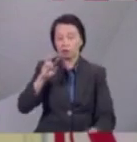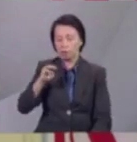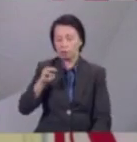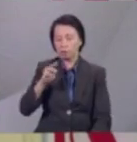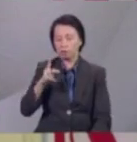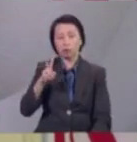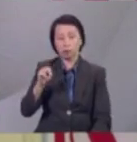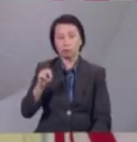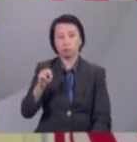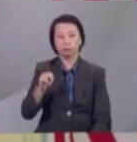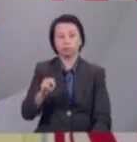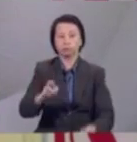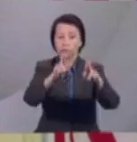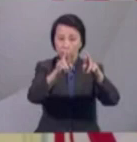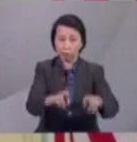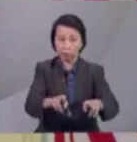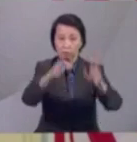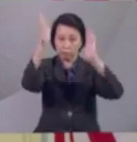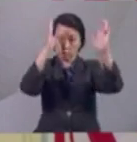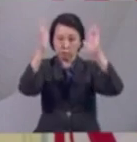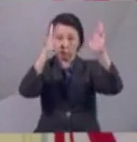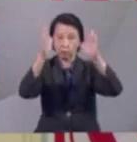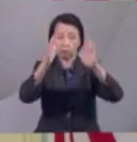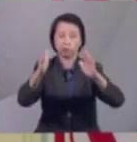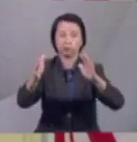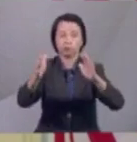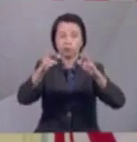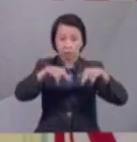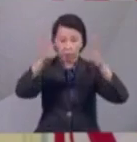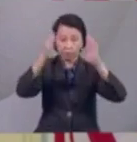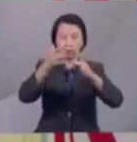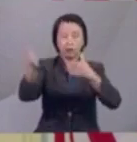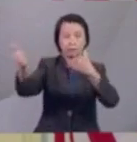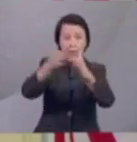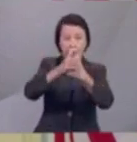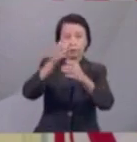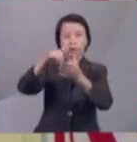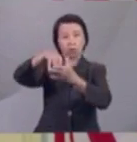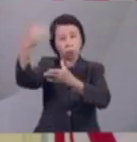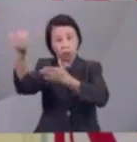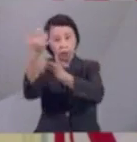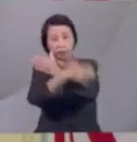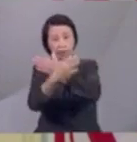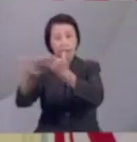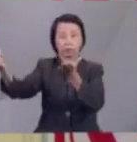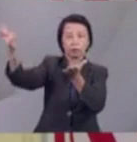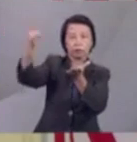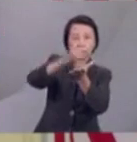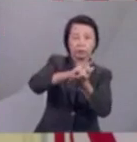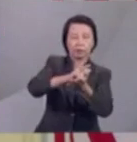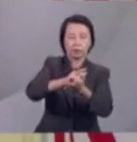adalah rakyat kita yang pulang dari luar negara mesti dikuarantin